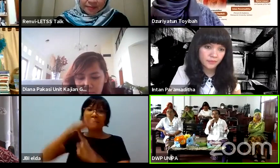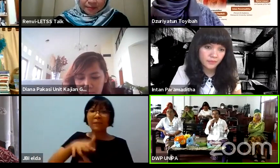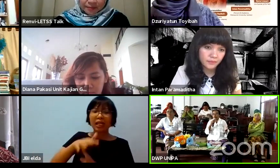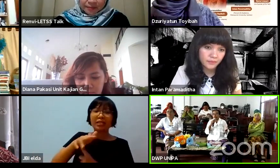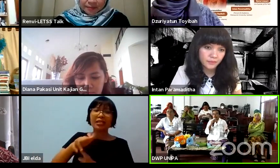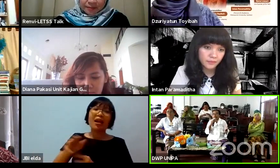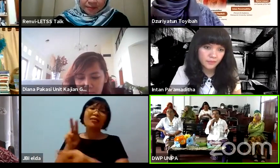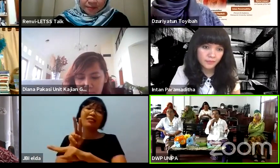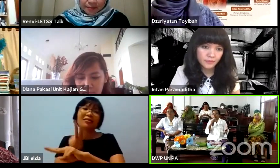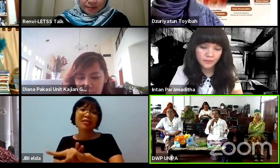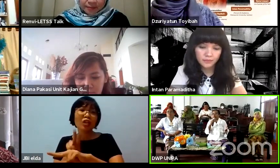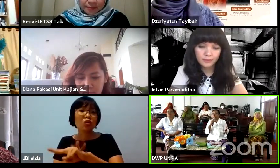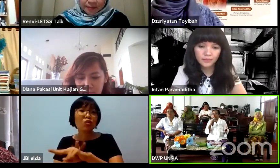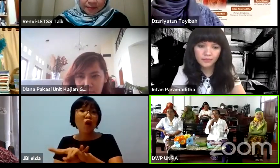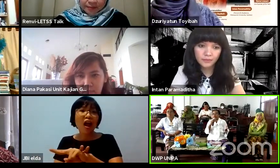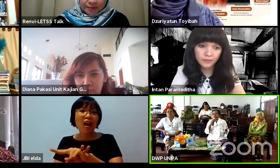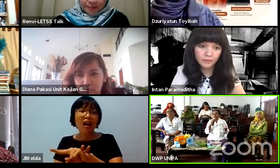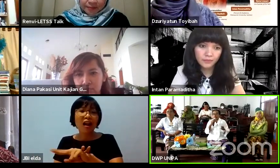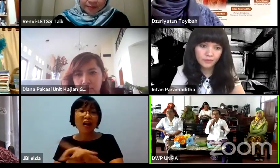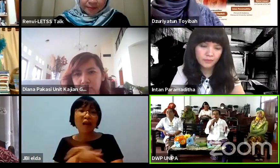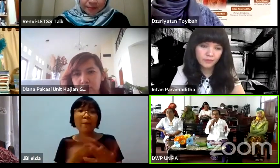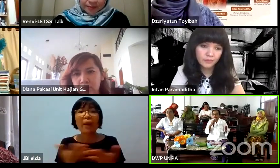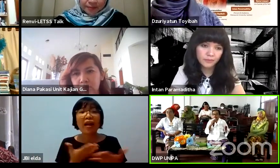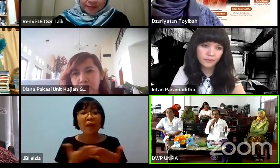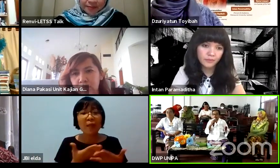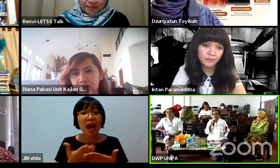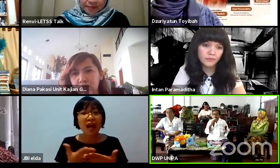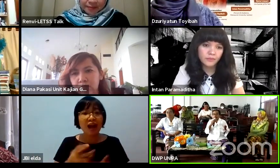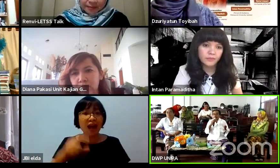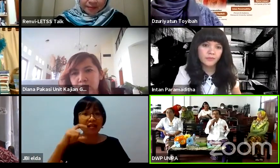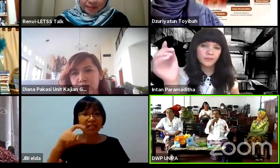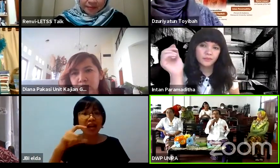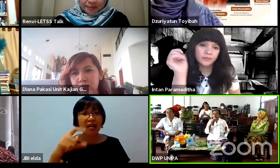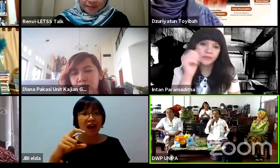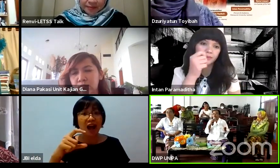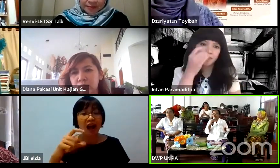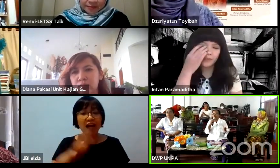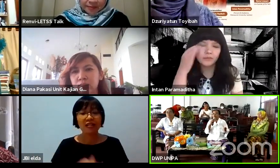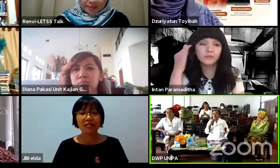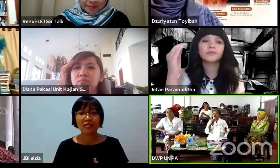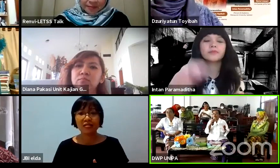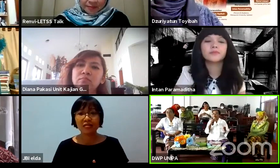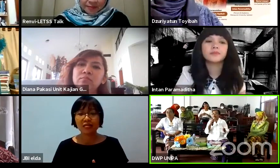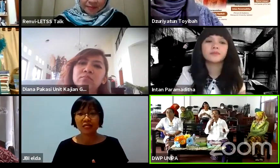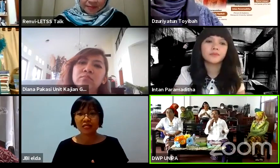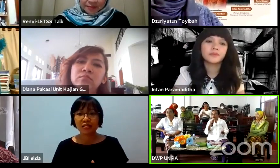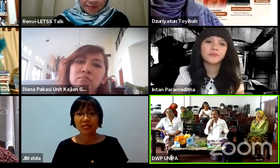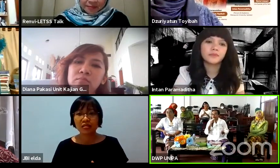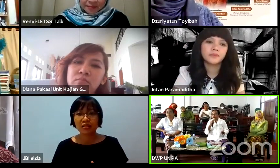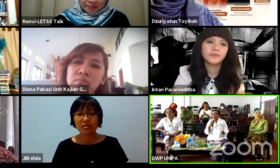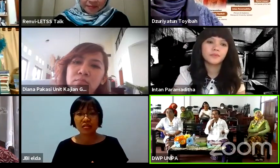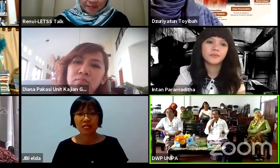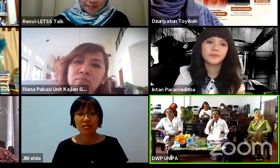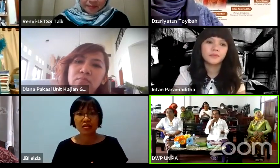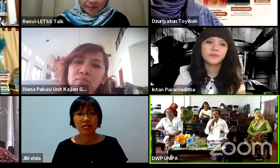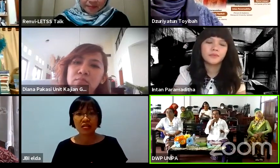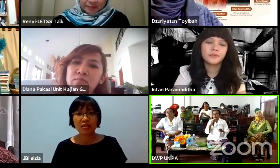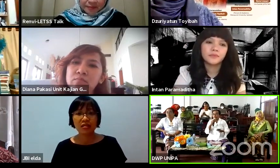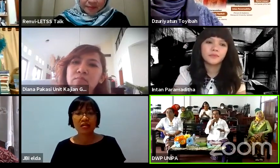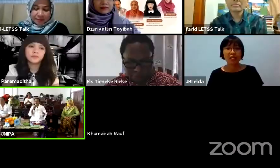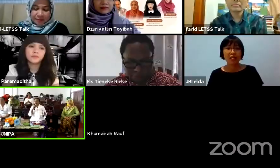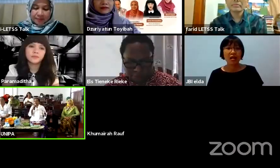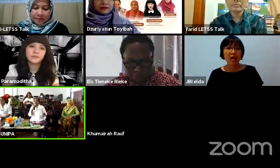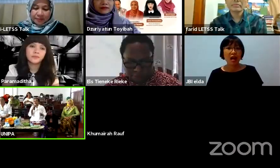kami tolong, caranya bagaimana? Kemudian biasa saya dorong, apa sih yang Unipa harus buat?